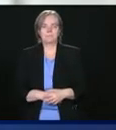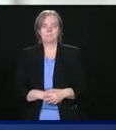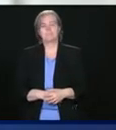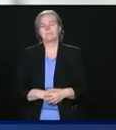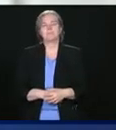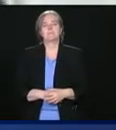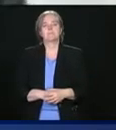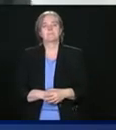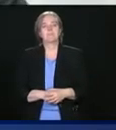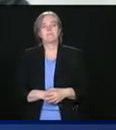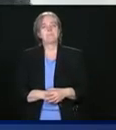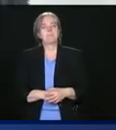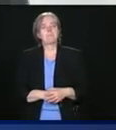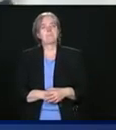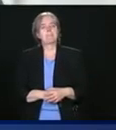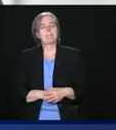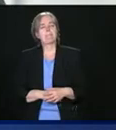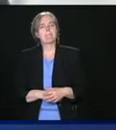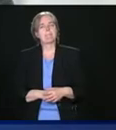collaborative.